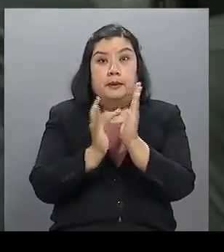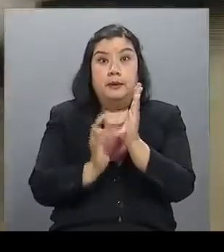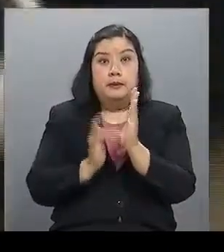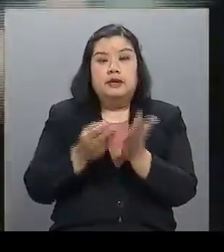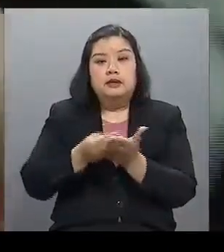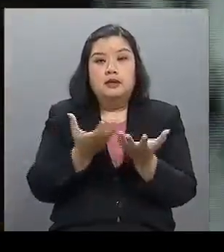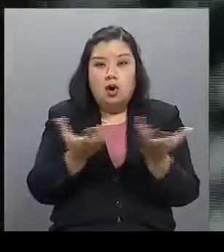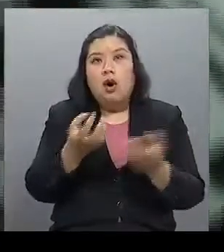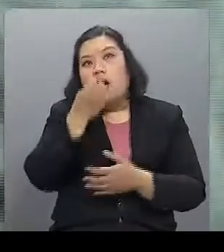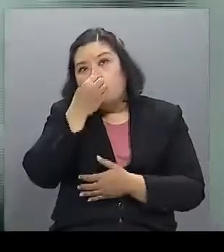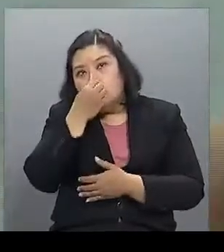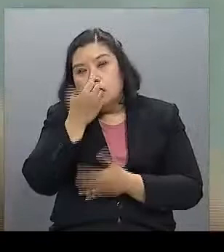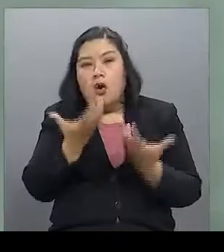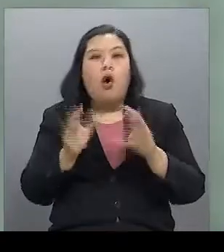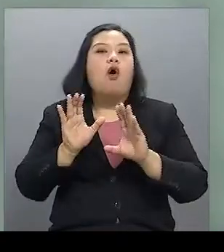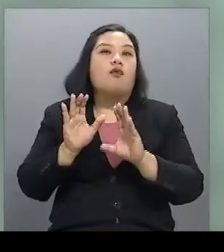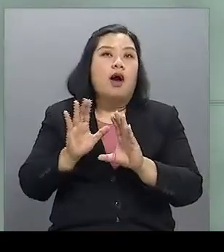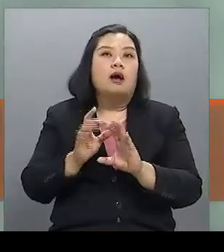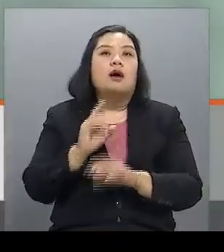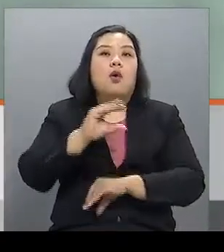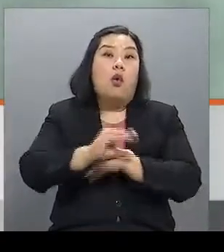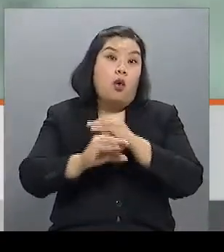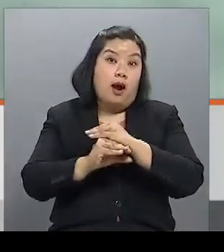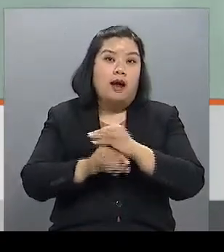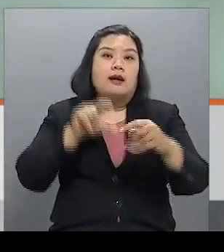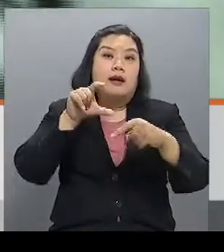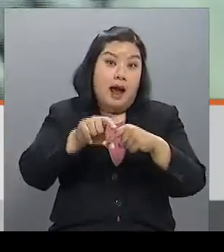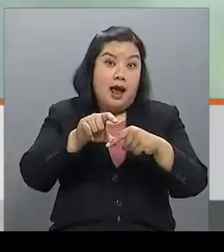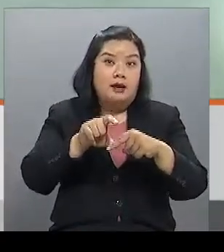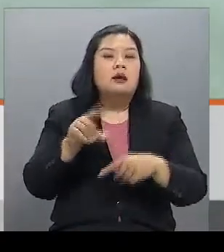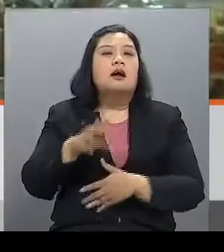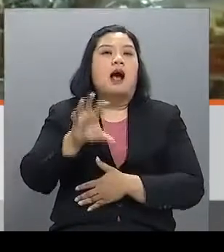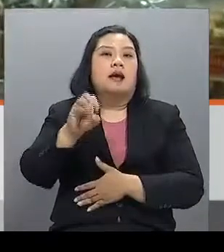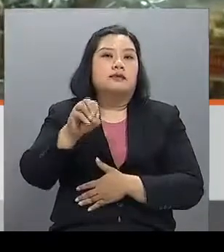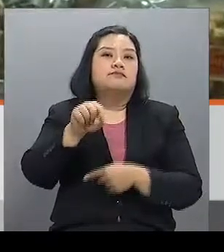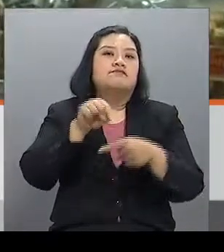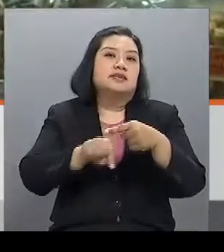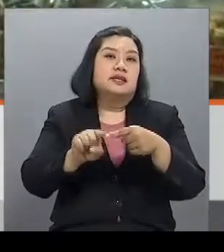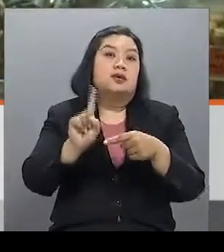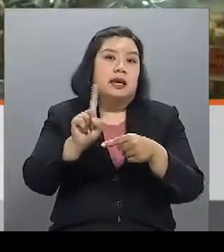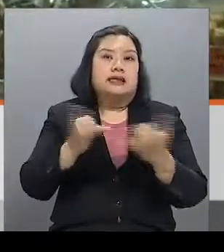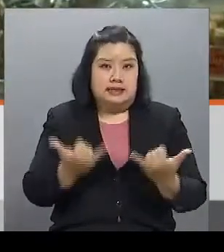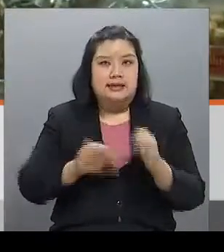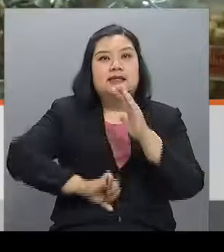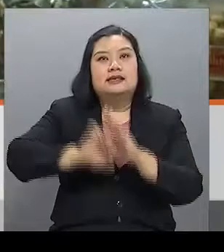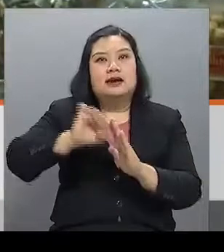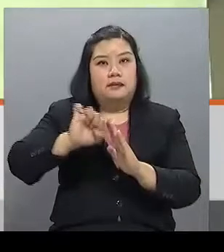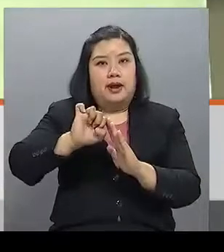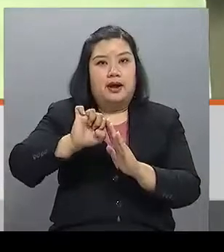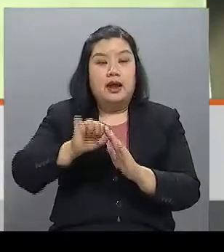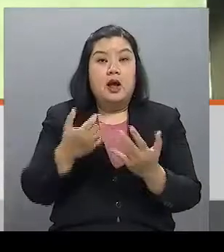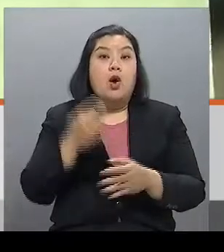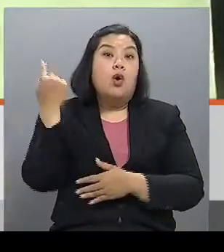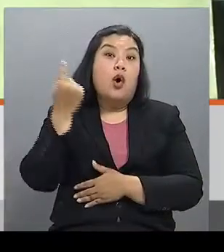ของแห้งตามโครงการคนละครึ่งในตลาดวโรรสอำเภอเชียงใหม่อำเภอเมืองจังหวัดเชียงใหม่นะคะนักท่องเที่ยวบอกว่าโครง